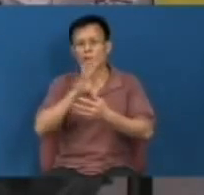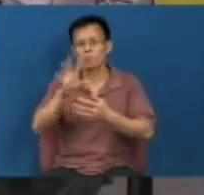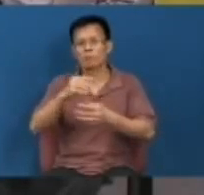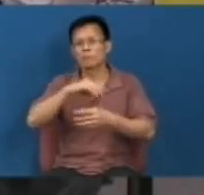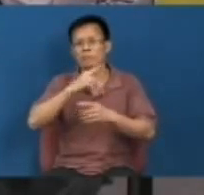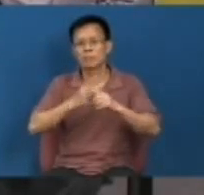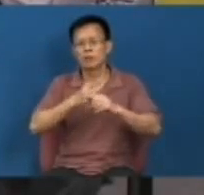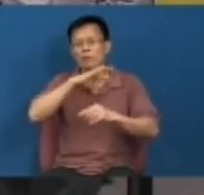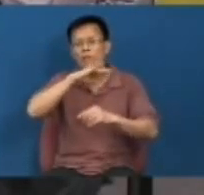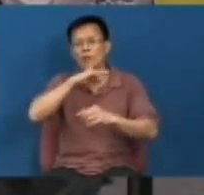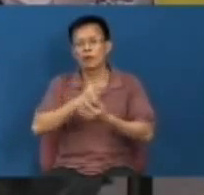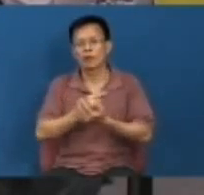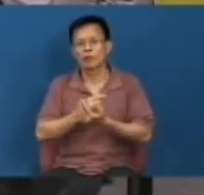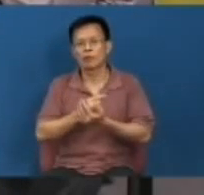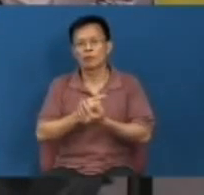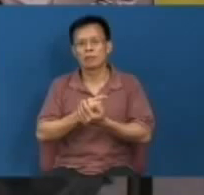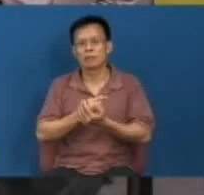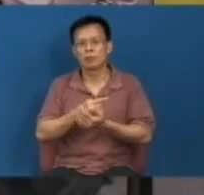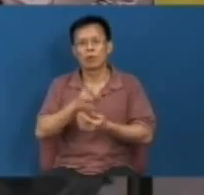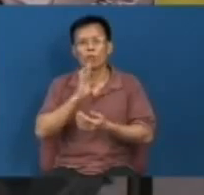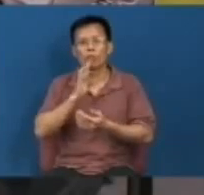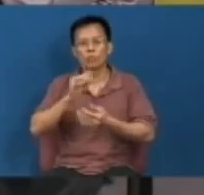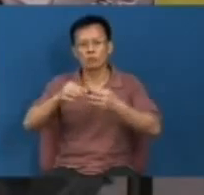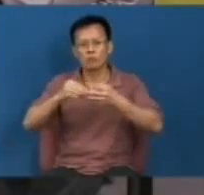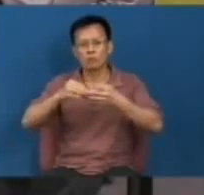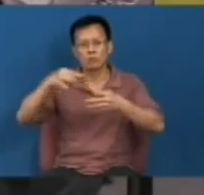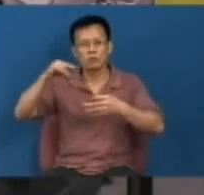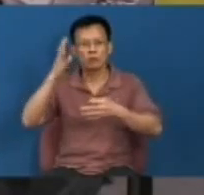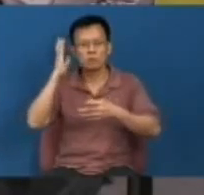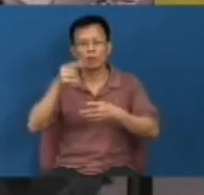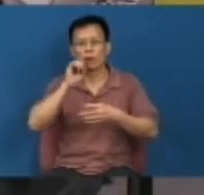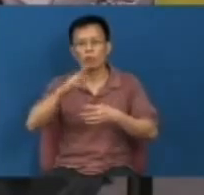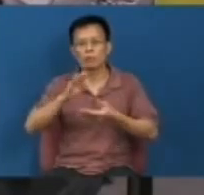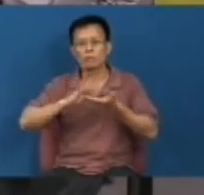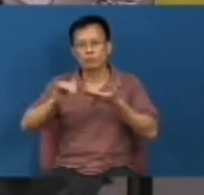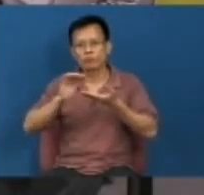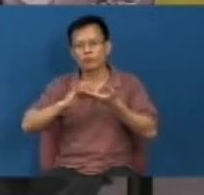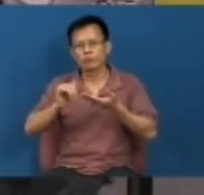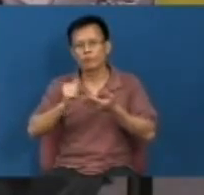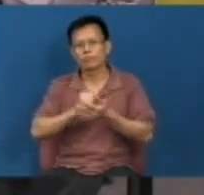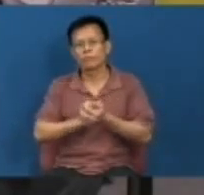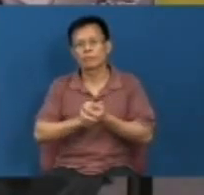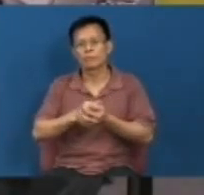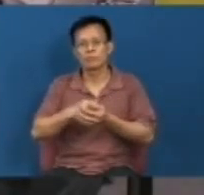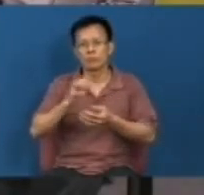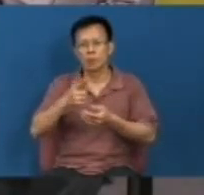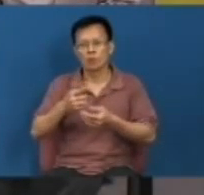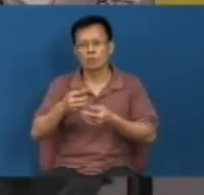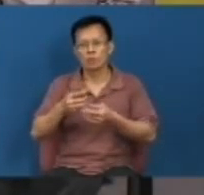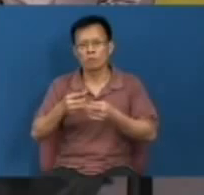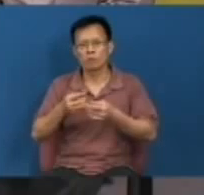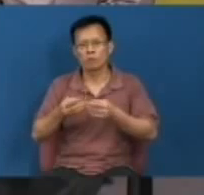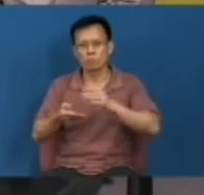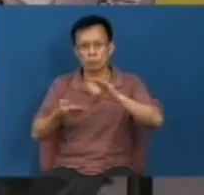的、 嗯、 即不是、例如張先生說得那麼美好、啊嗯、樣即發現、這些所謂重建的策略